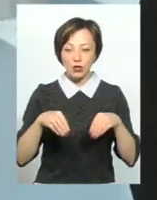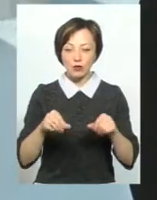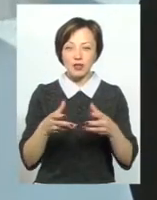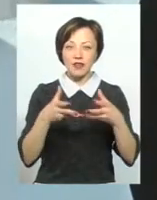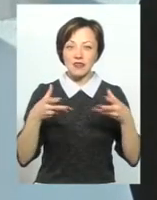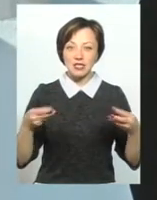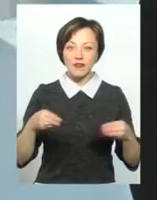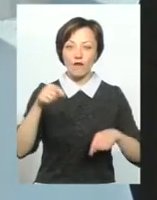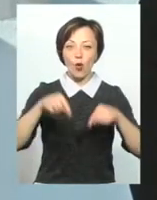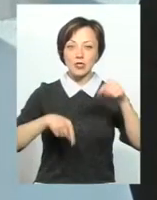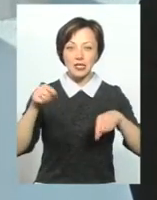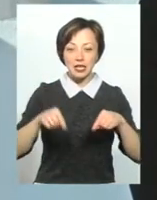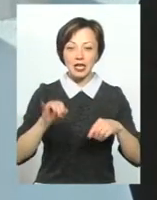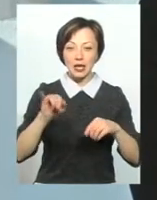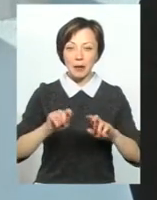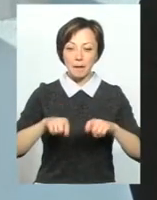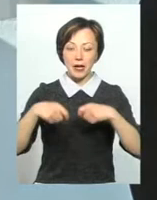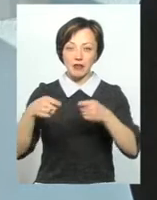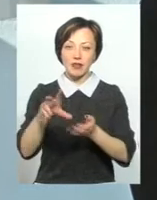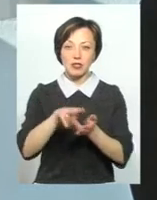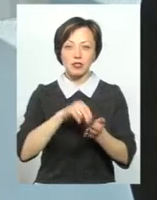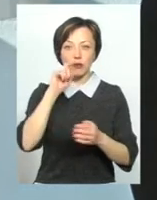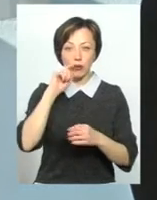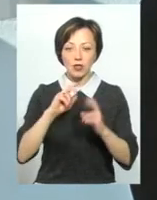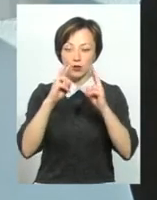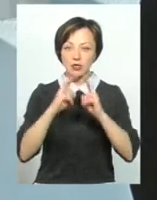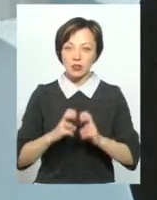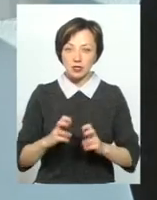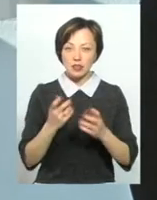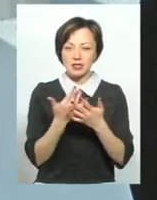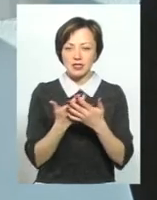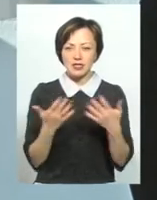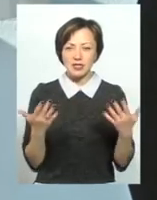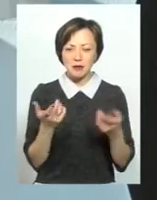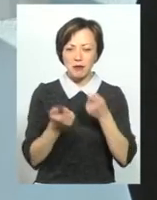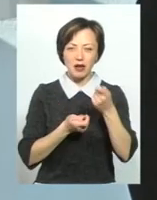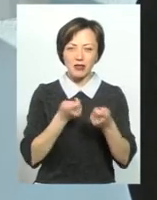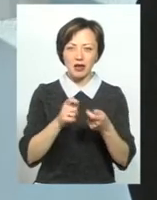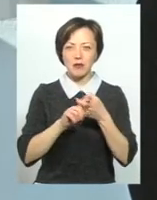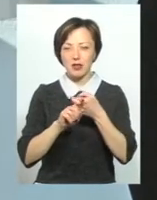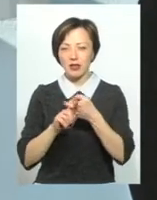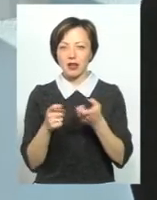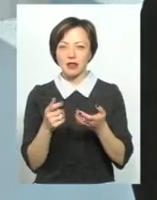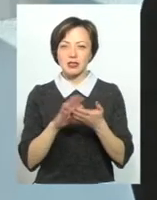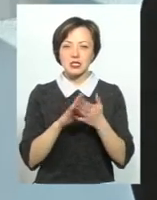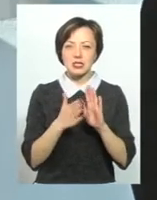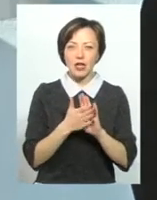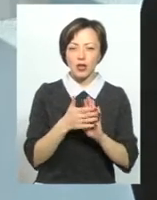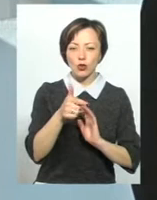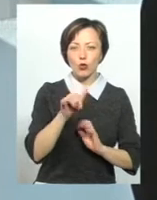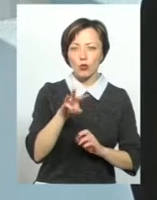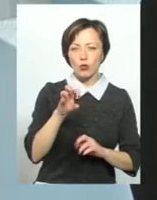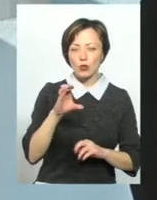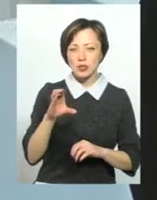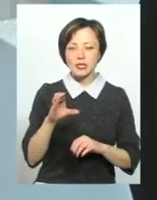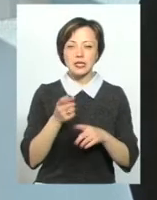навесні, восени і передавали зразки в Україну, де досліджували фосфатмобілізуючі бактерії, азотфіксуючі бактерії, стан гумусу.